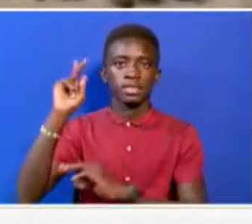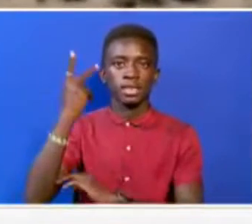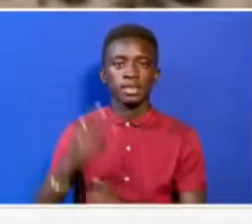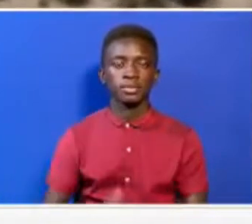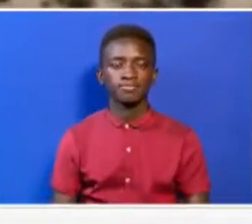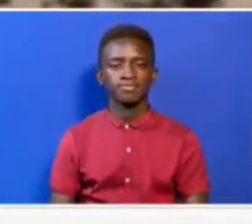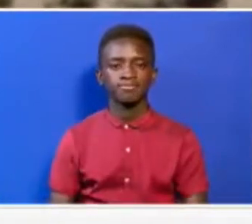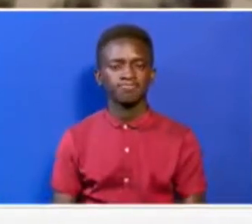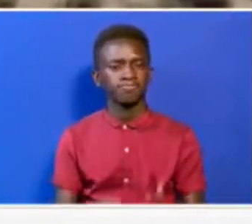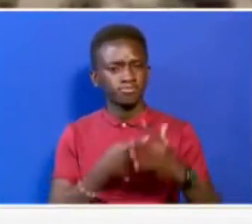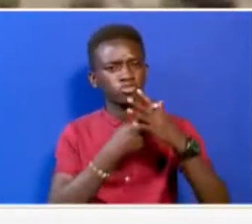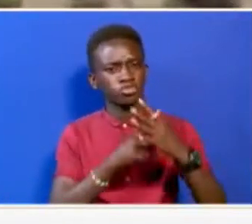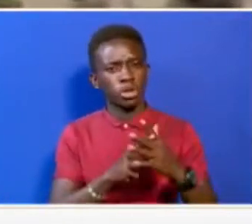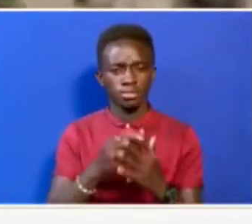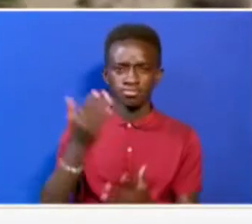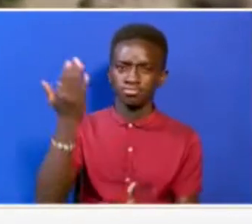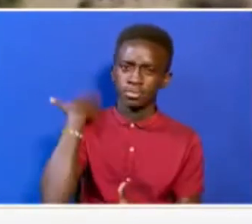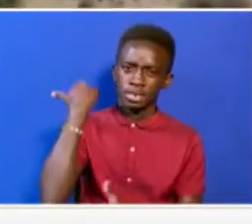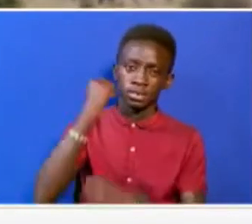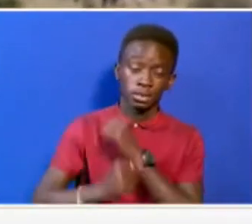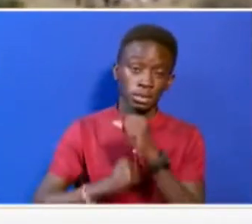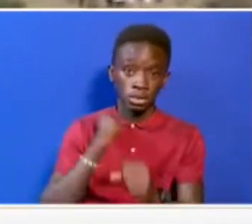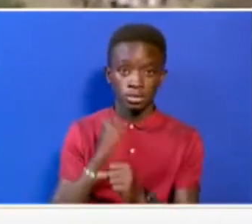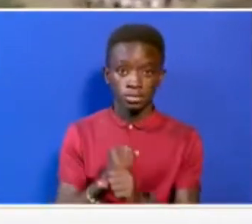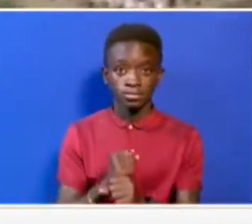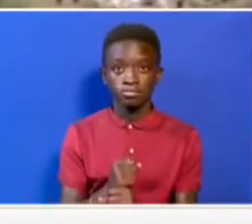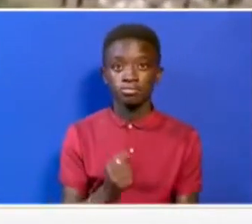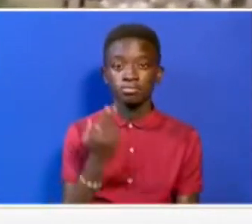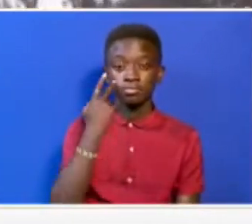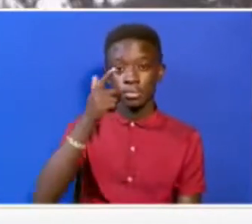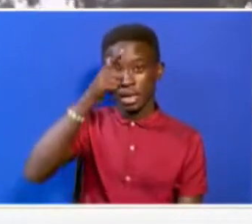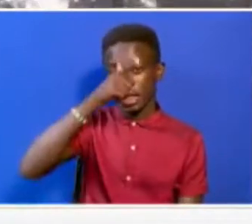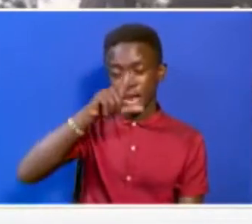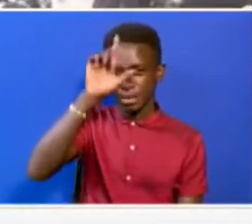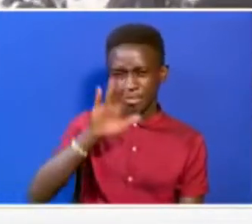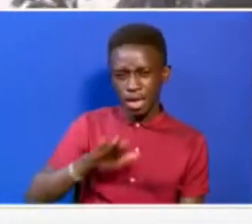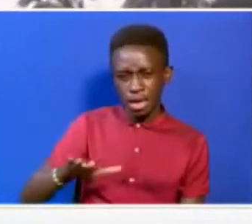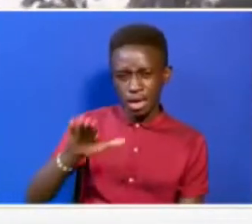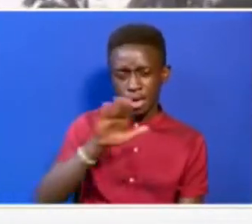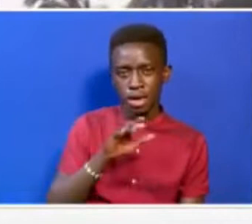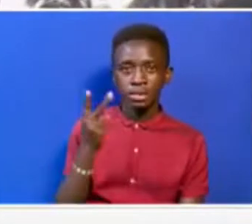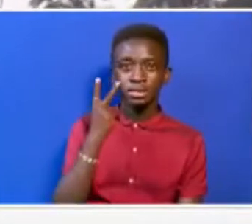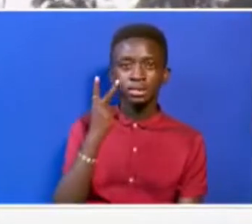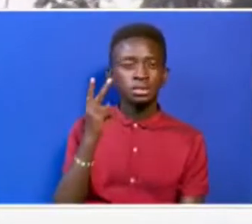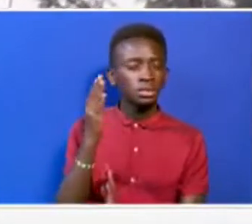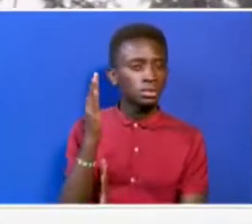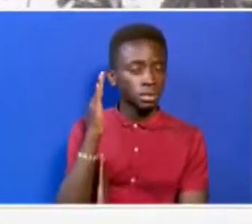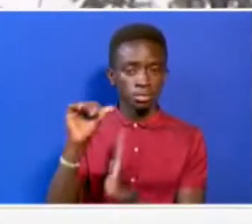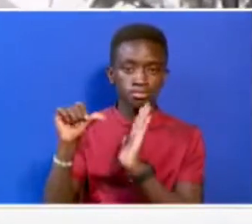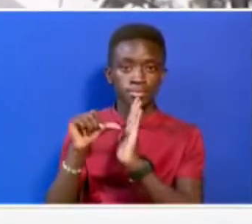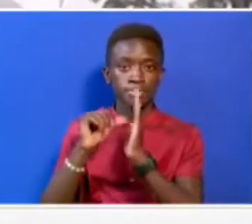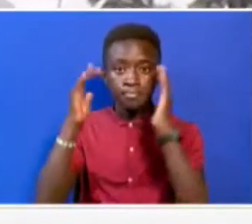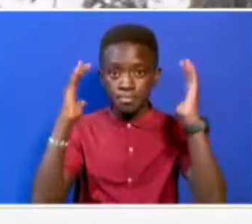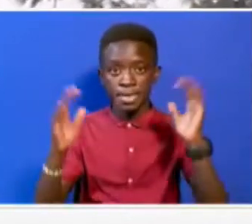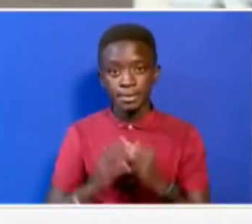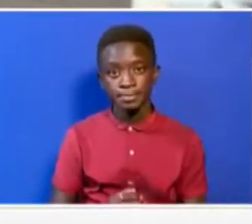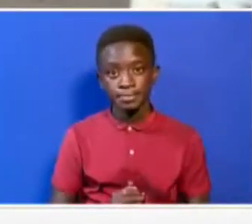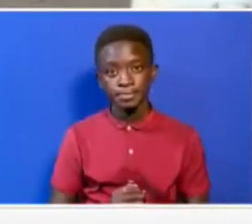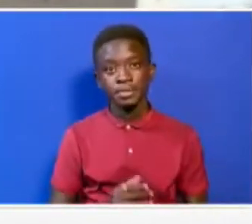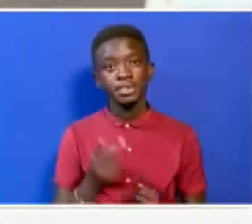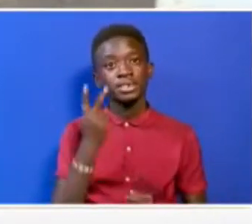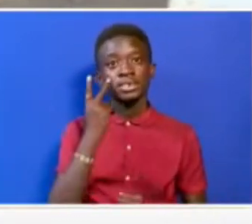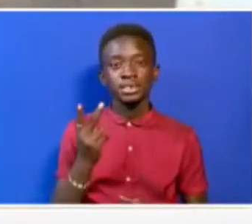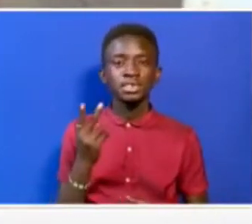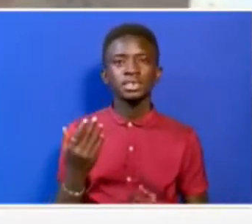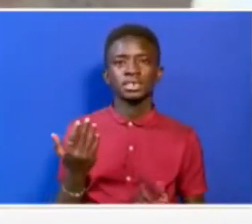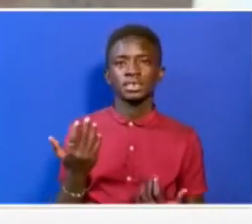Tangu mwaka jana kaunti ya Laikipia swa eneo la Olmoran limekumbwa na utovu wa usalama kinachochochea kikiwa wizi wa mifugo